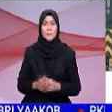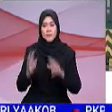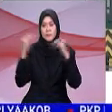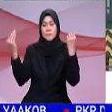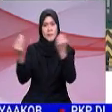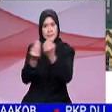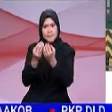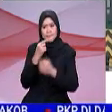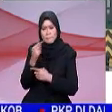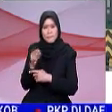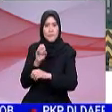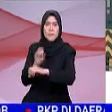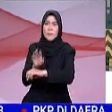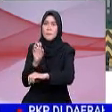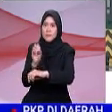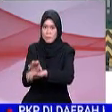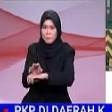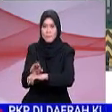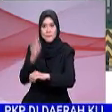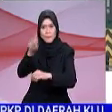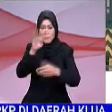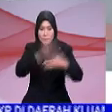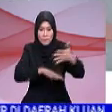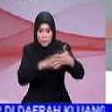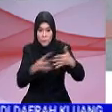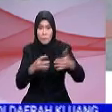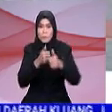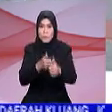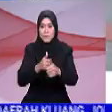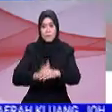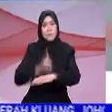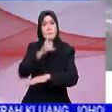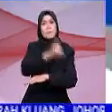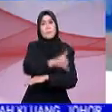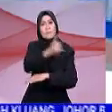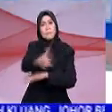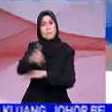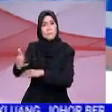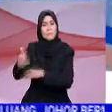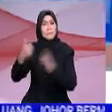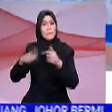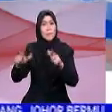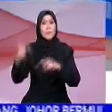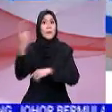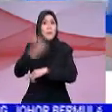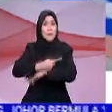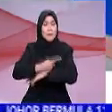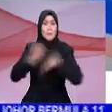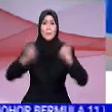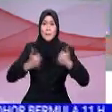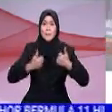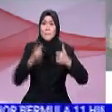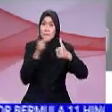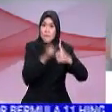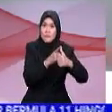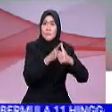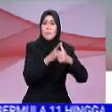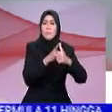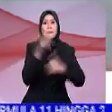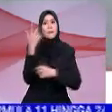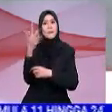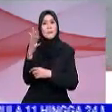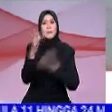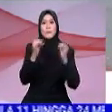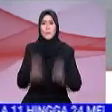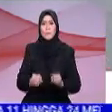Masyarakat turut dinasihat agar menjadualkan acara ziarah menziarahi seperti yang dibenarkan pada hari pertama Aidilfitri. Hanya